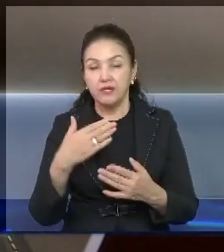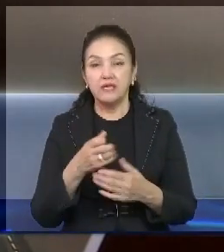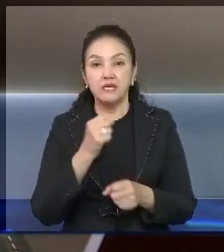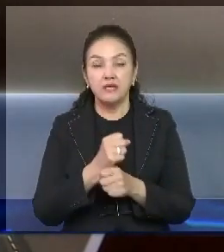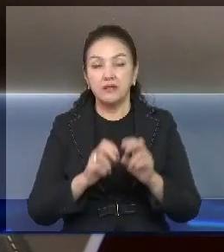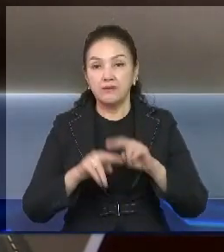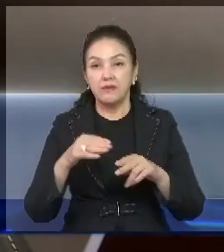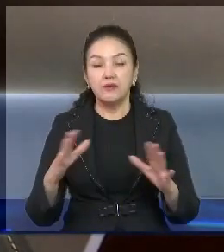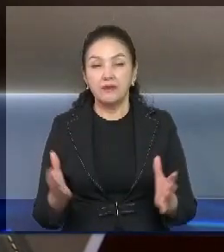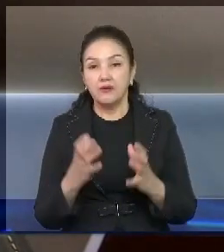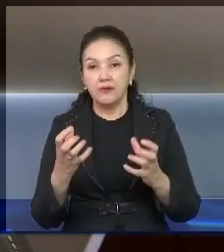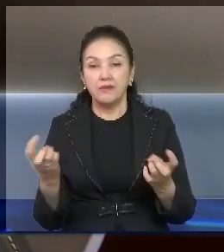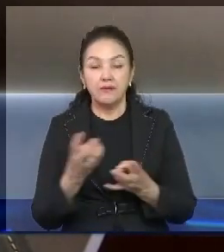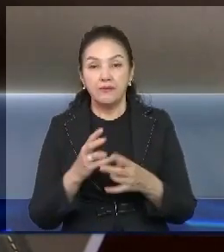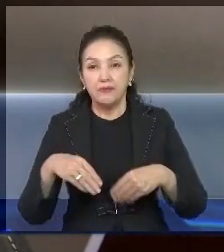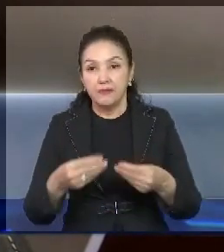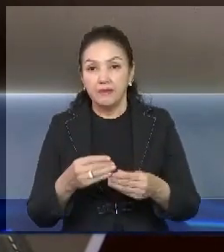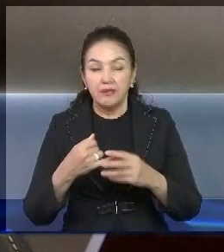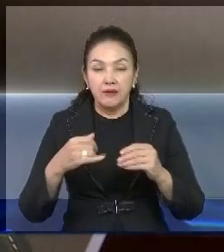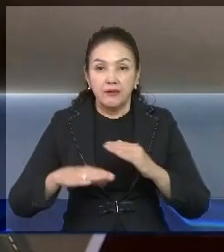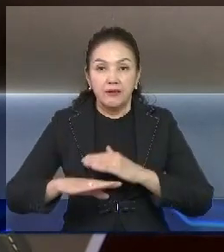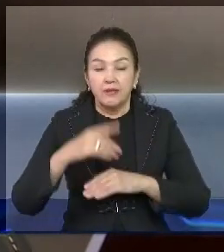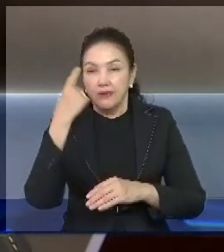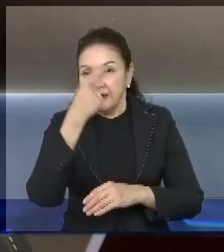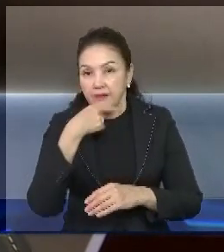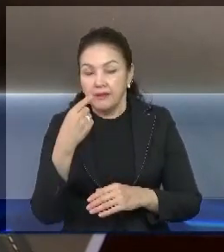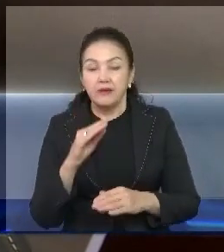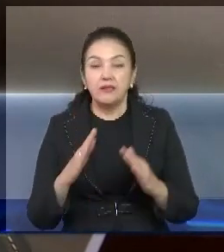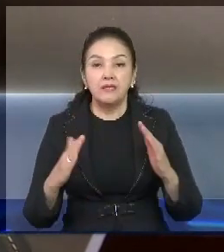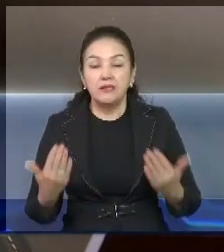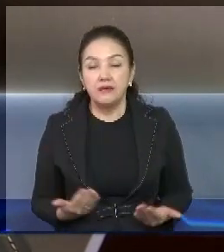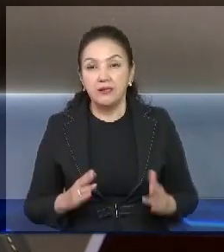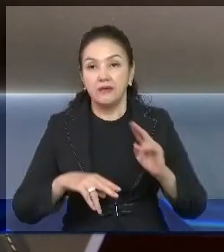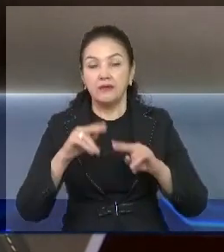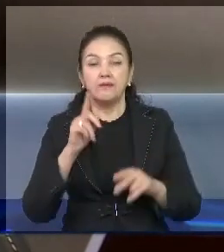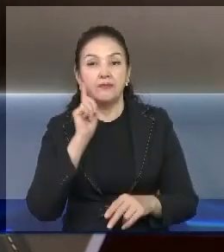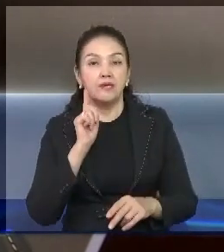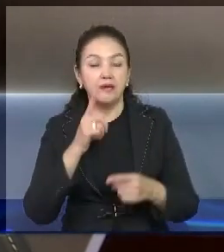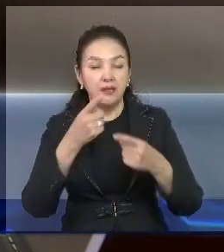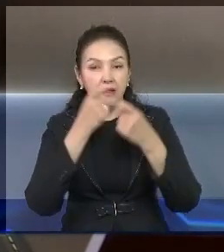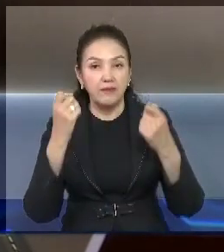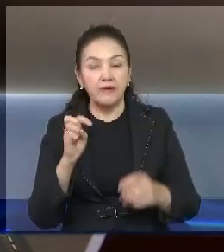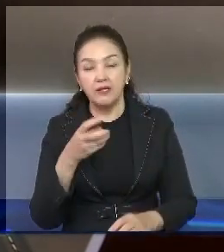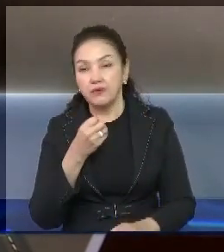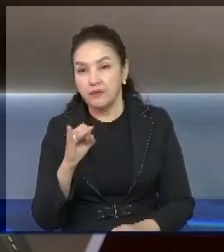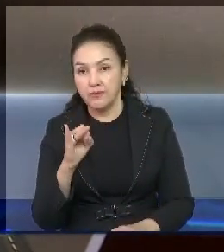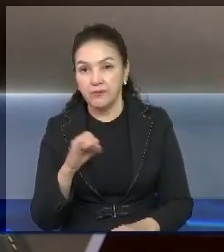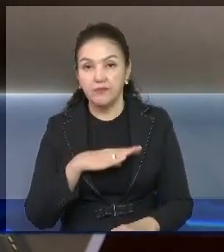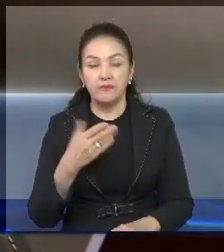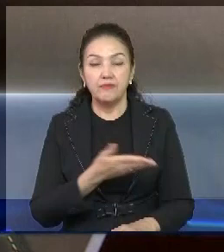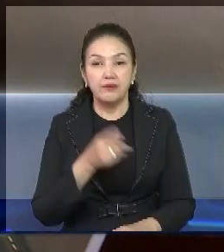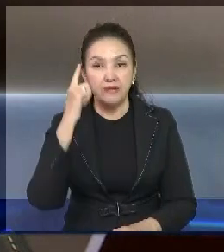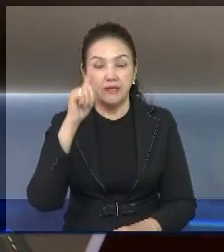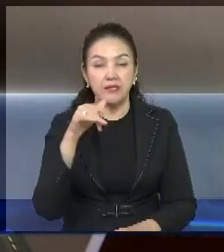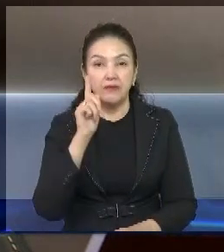нам нужно подстраховаться на выделение участков под индивидуальные жилищное строительство мы пока будем Объявлять мораторий Вы знаете